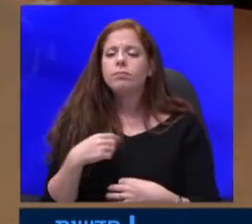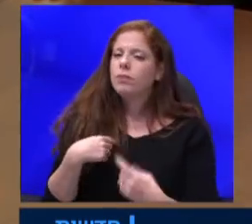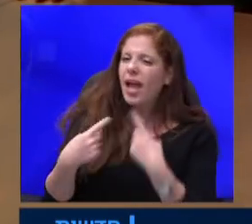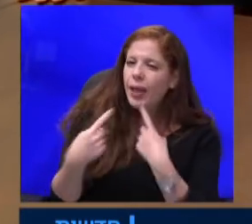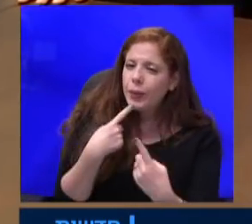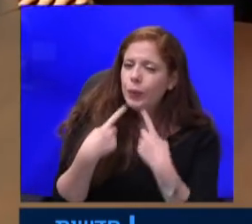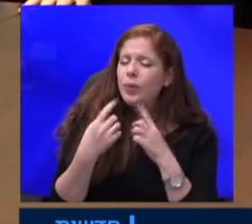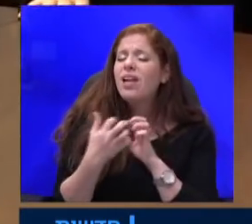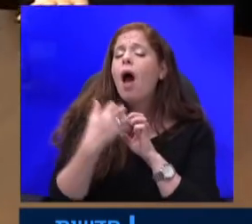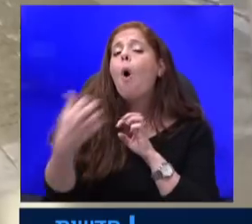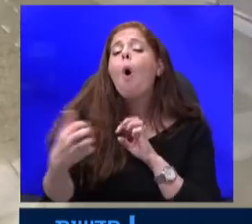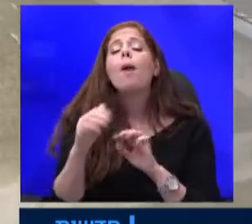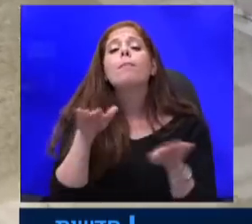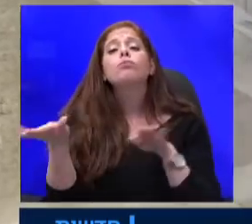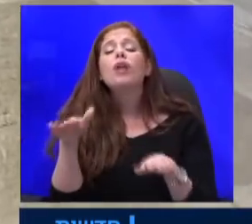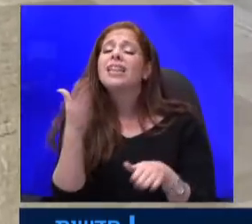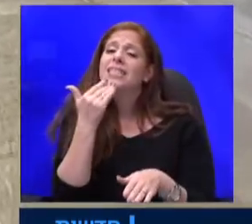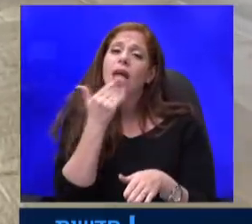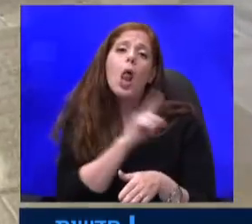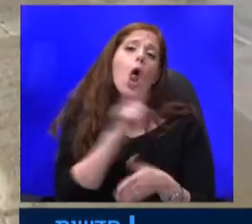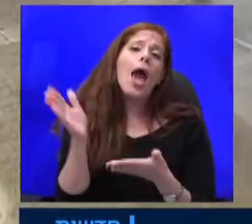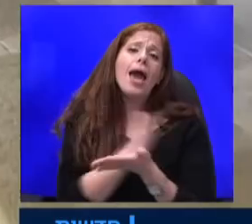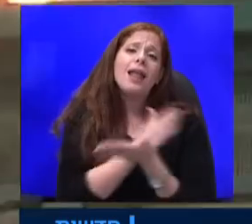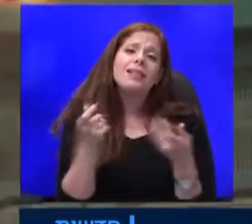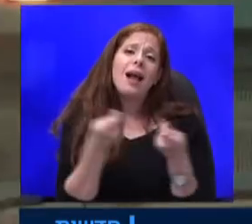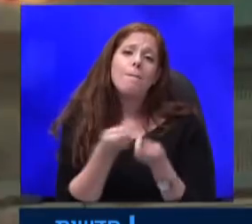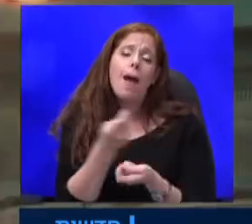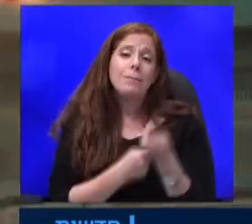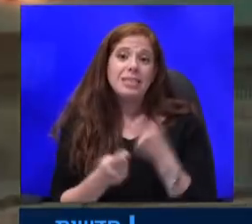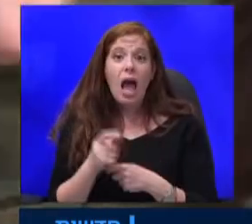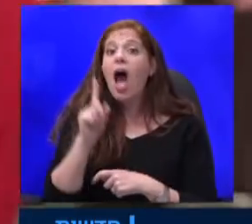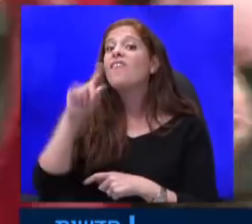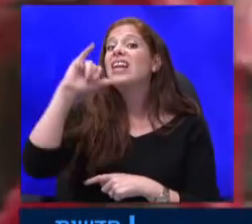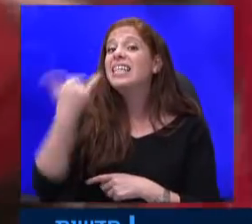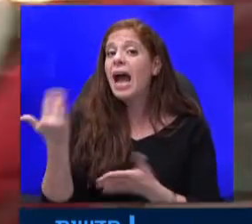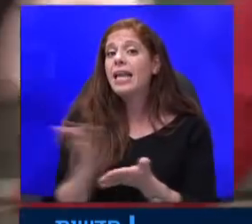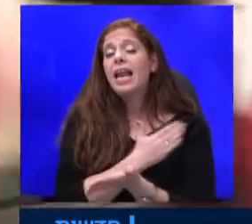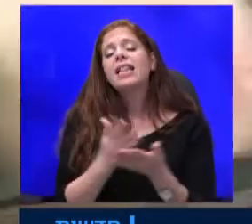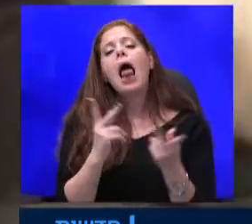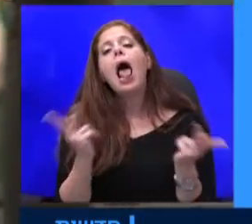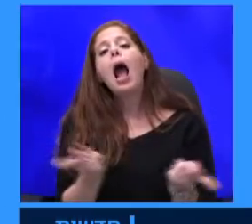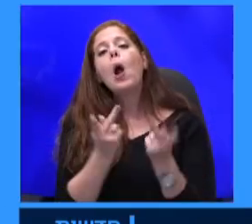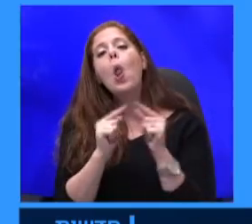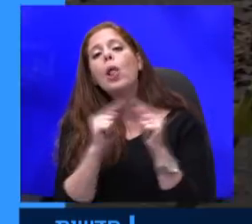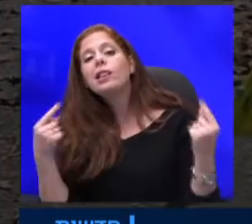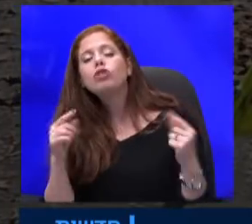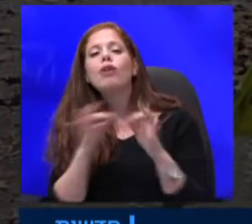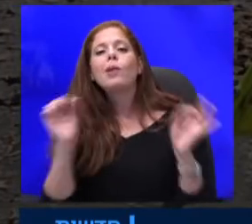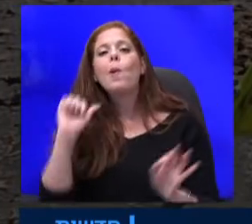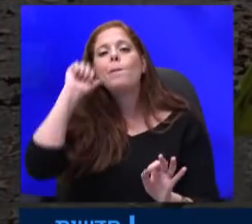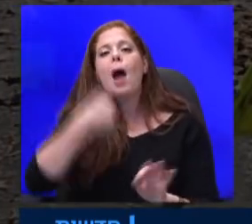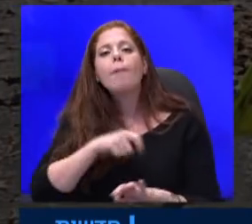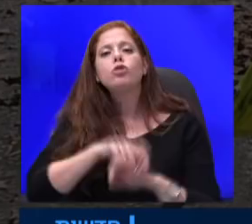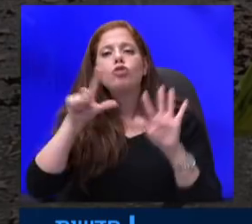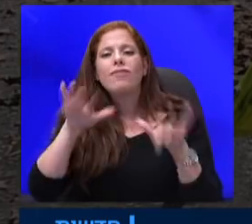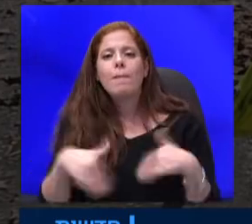מלהכריע בסוגיית המסחר, אך החליטה על שורה של הקלות שהחלו מחר משבע בבוקר.